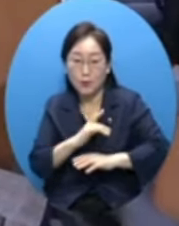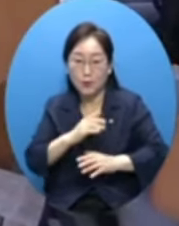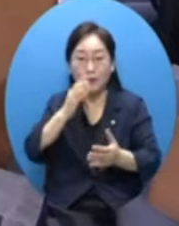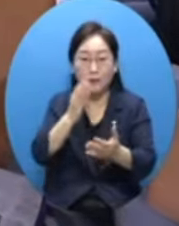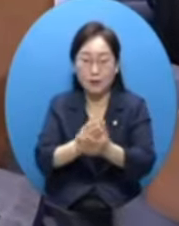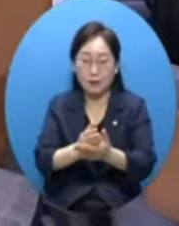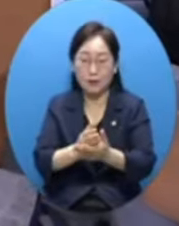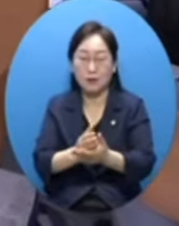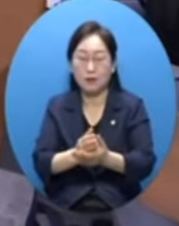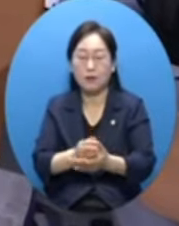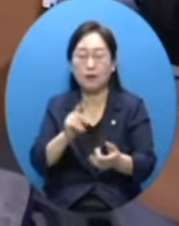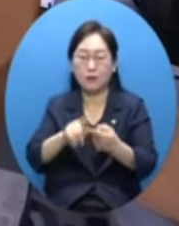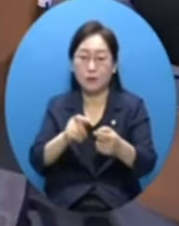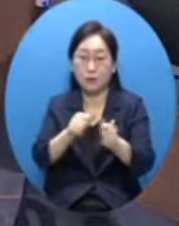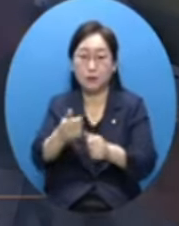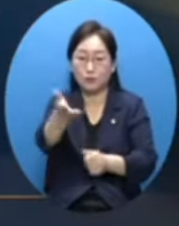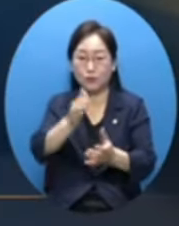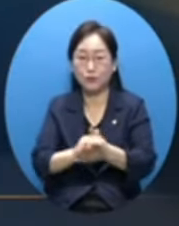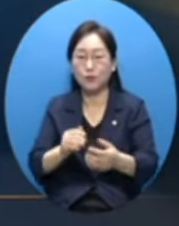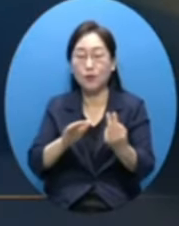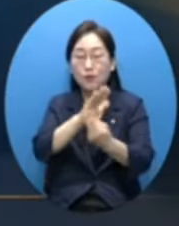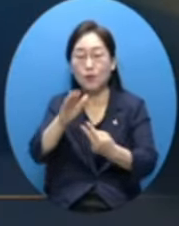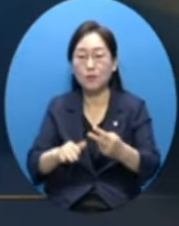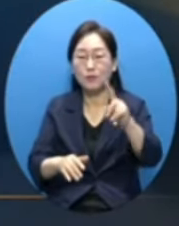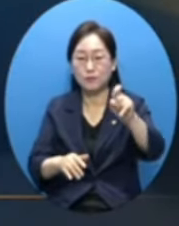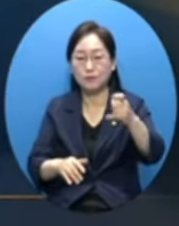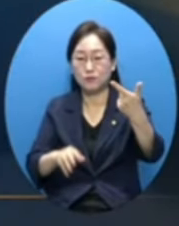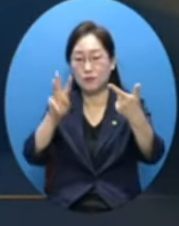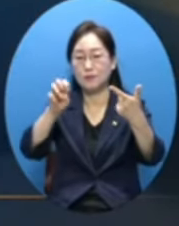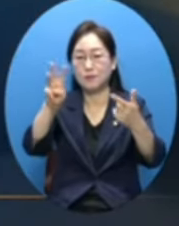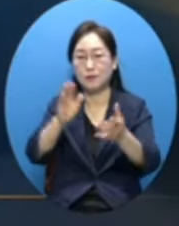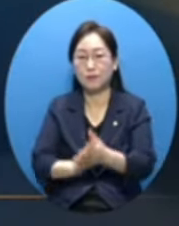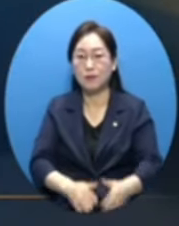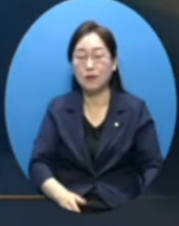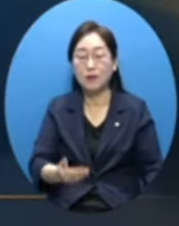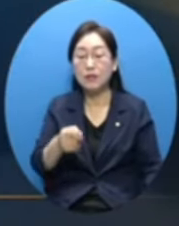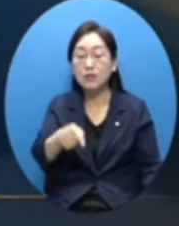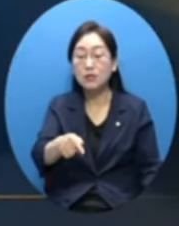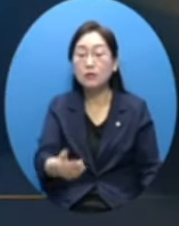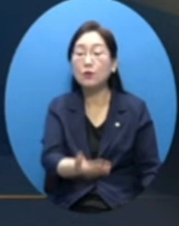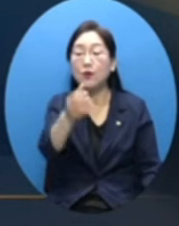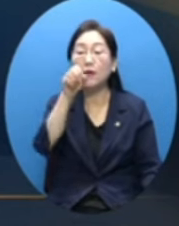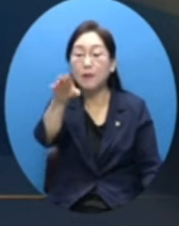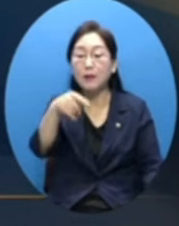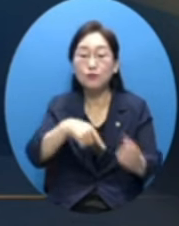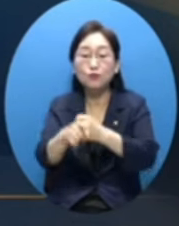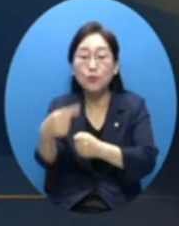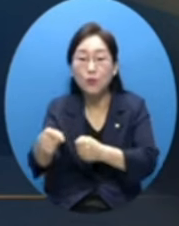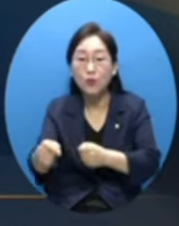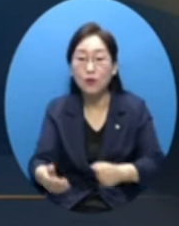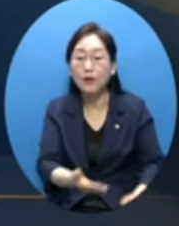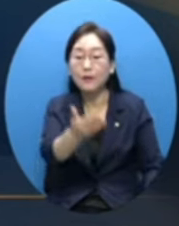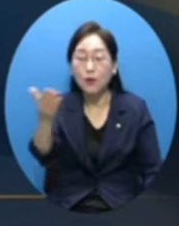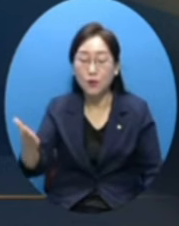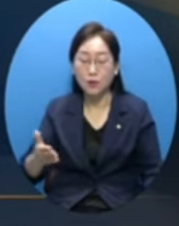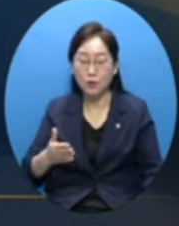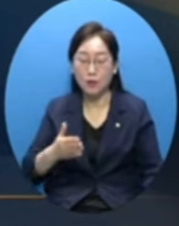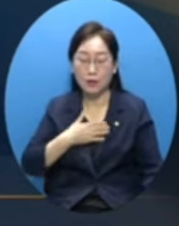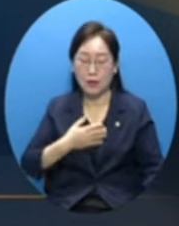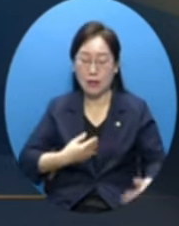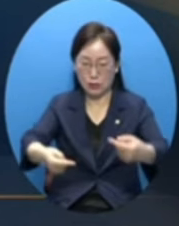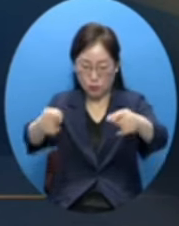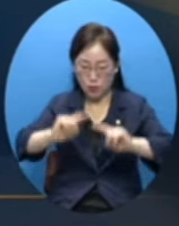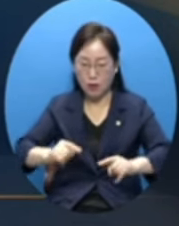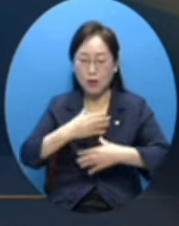말씀입니다 요한복음 16장 33절 있니다 이것을 너에게 이르는 것은 너희로 내 안에서 평안을 누리게